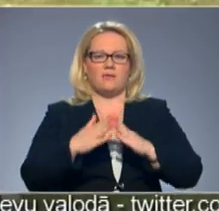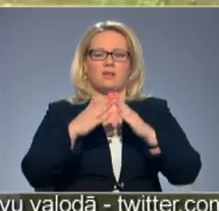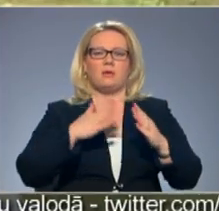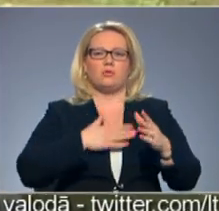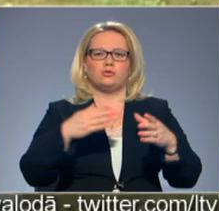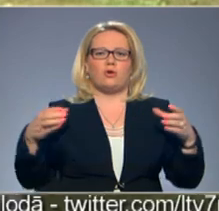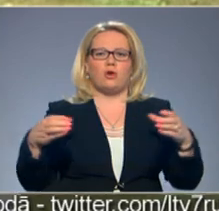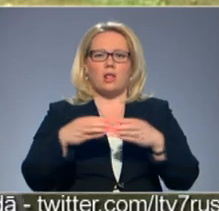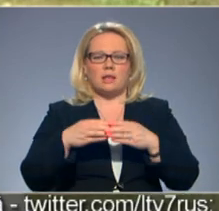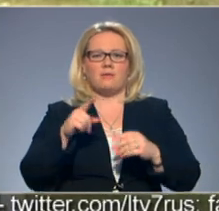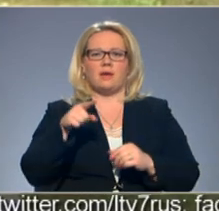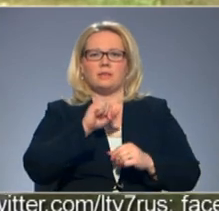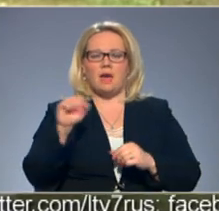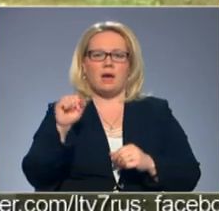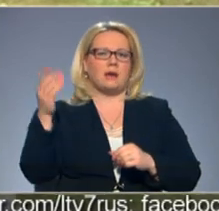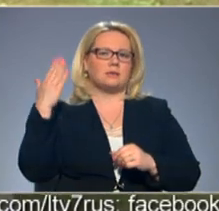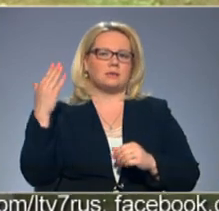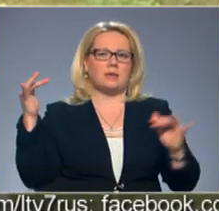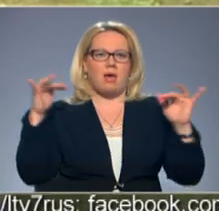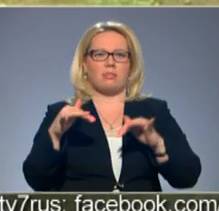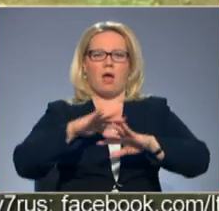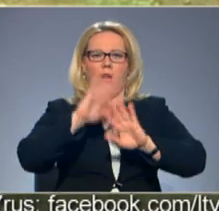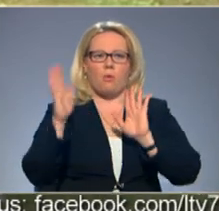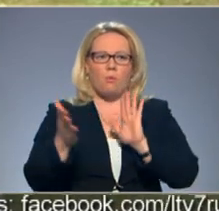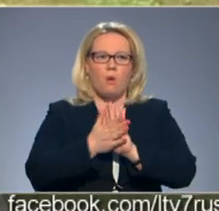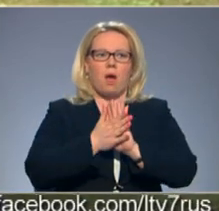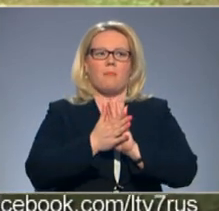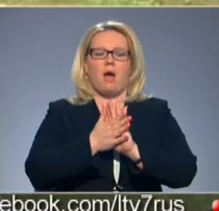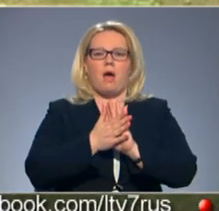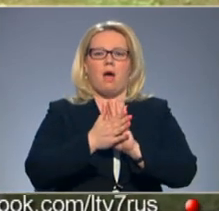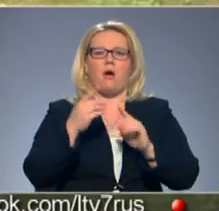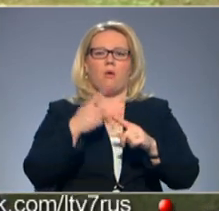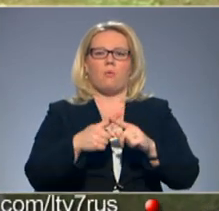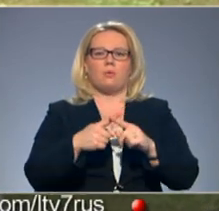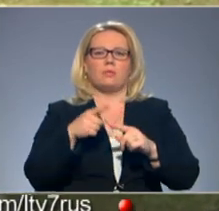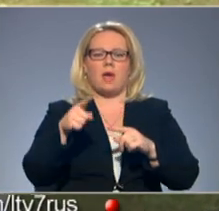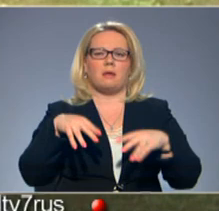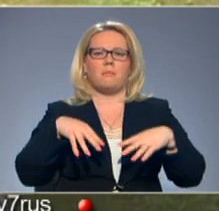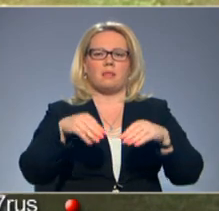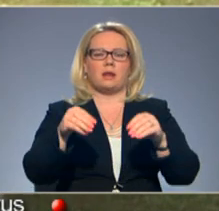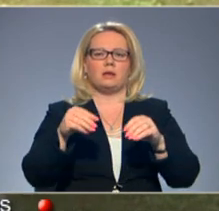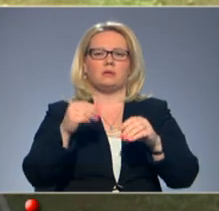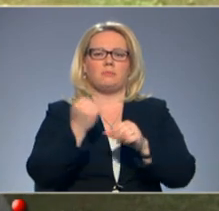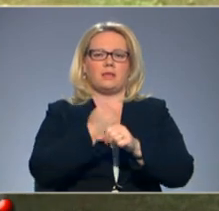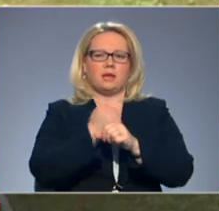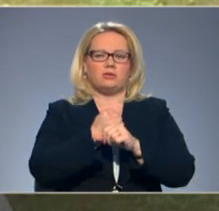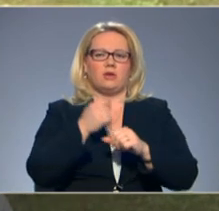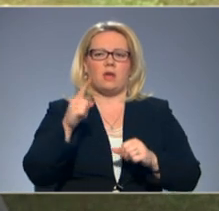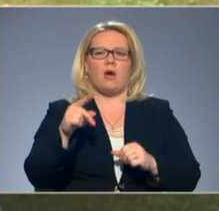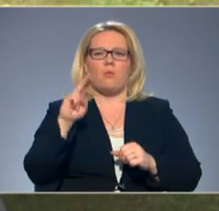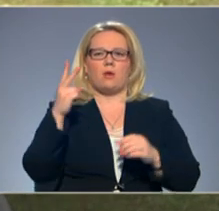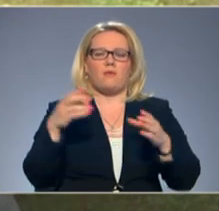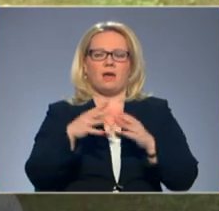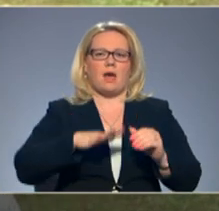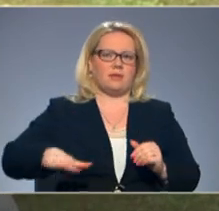kolektīvā ir tā, ka tas ir tā, kad senāk kopā, un tā ir tāda ģimeniska padarīšana tā ir. Tā kā kolektīvs ir otra ģimene, un tad tu